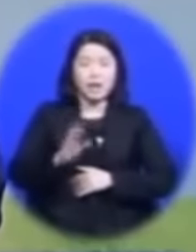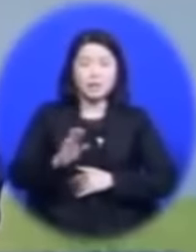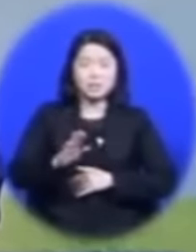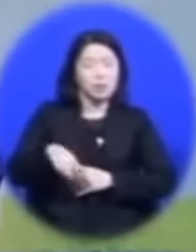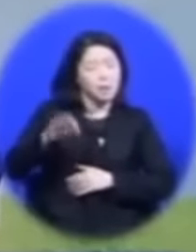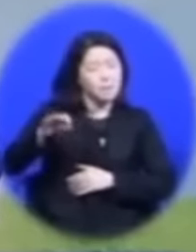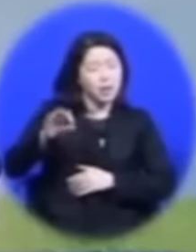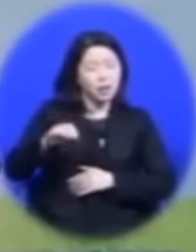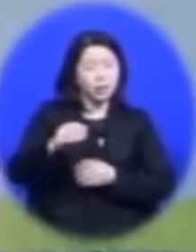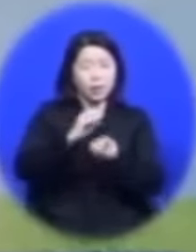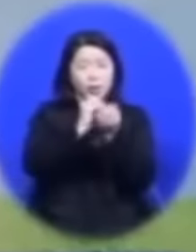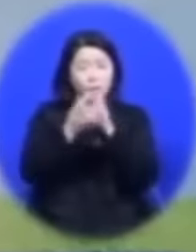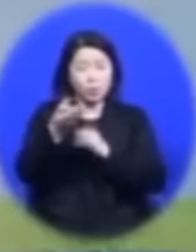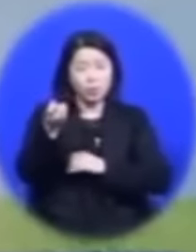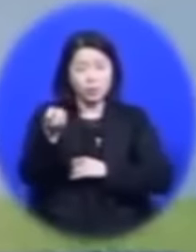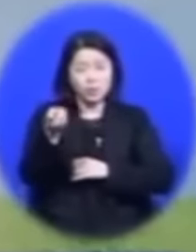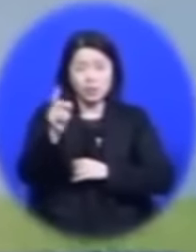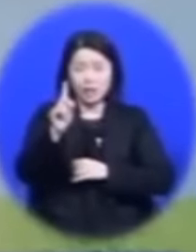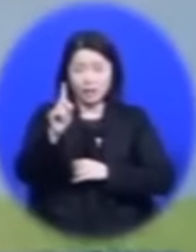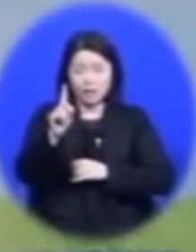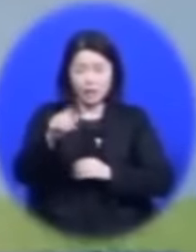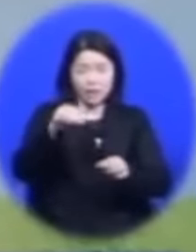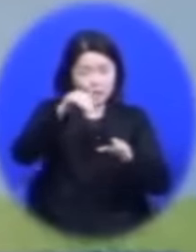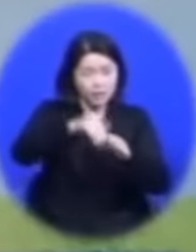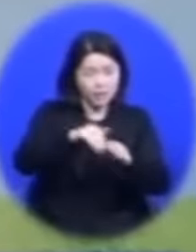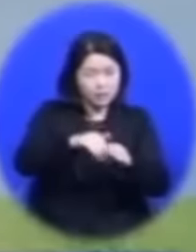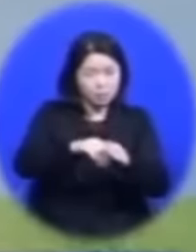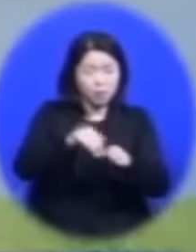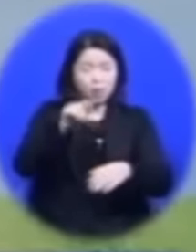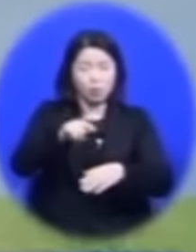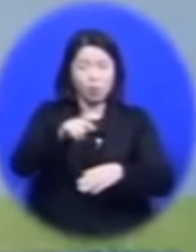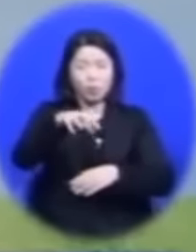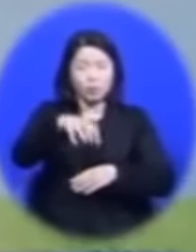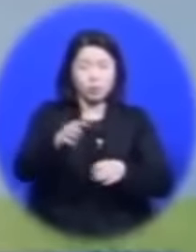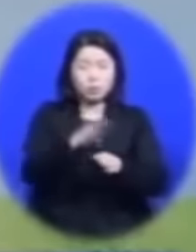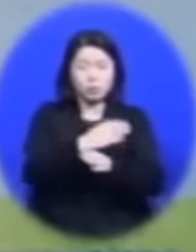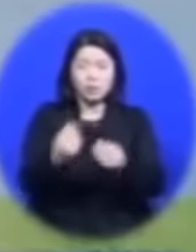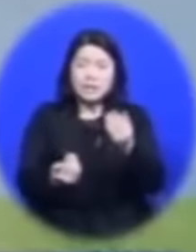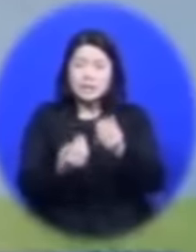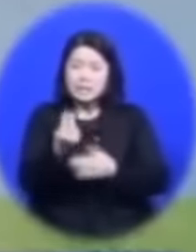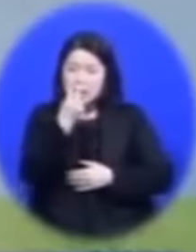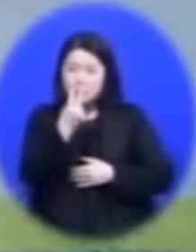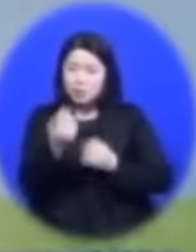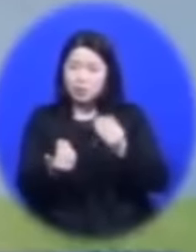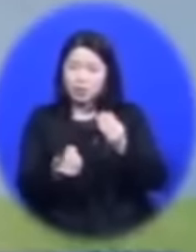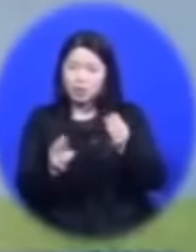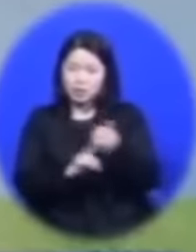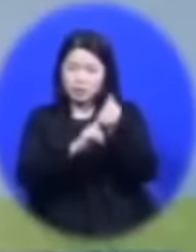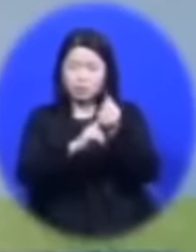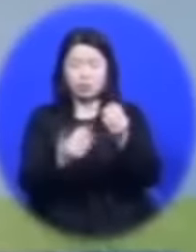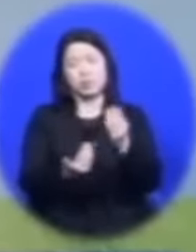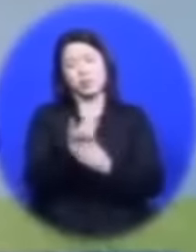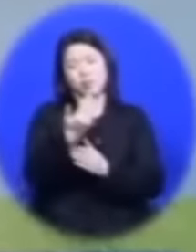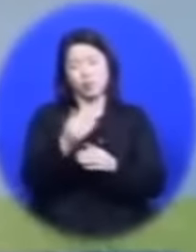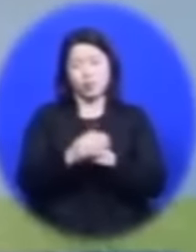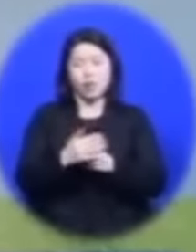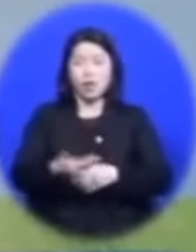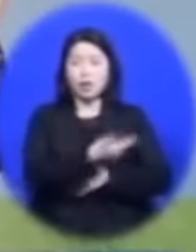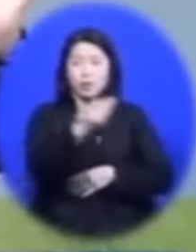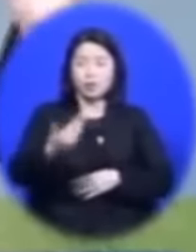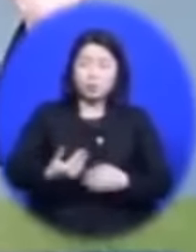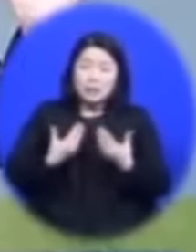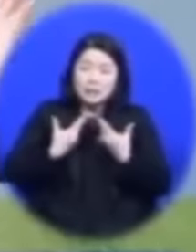보잘것없는 꽃이 하나 땅에 심으면 거기에 생명의 기적이 일어납니다. 여러분이